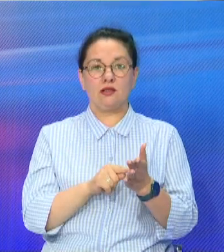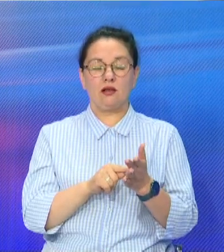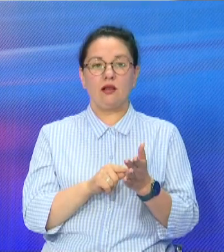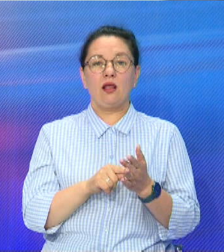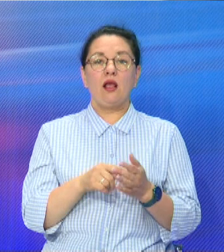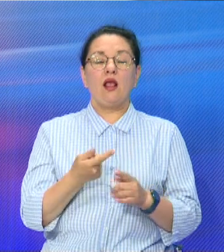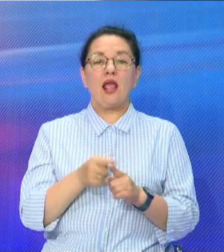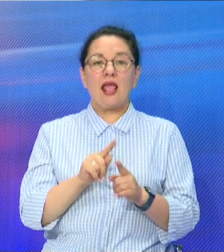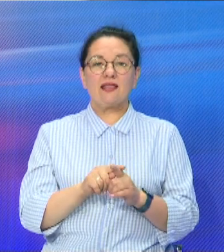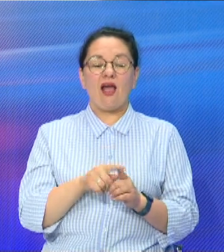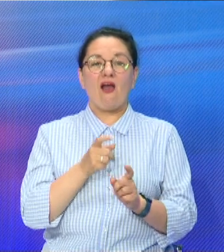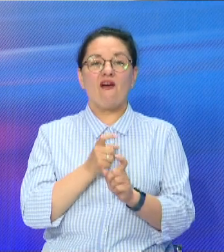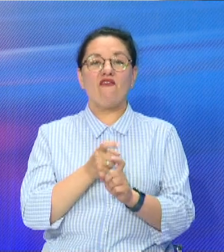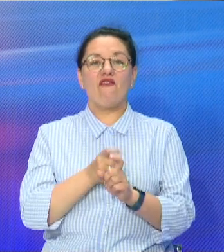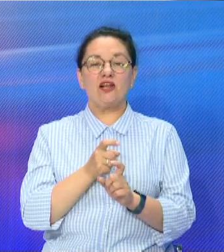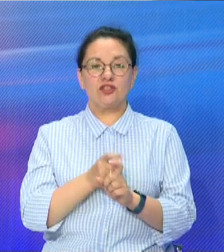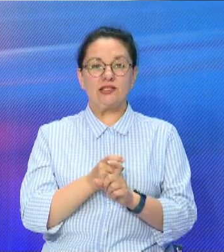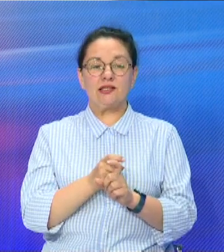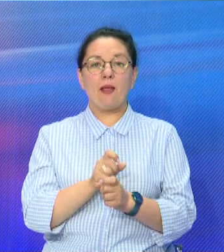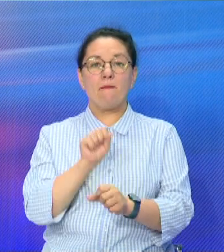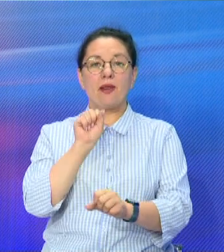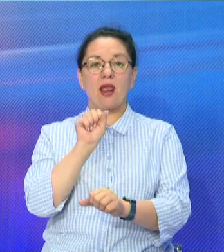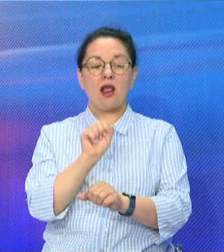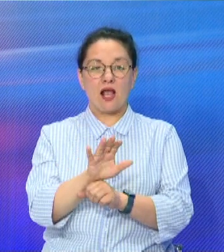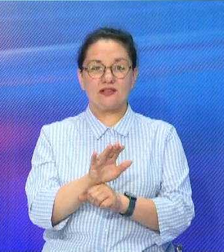приказали сергей семейный